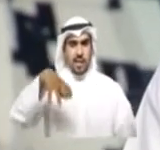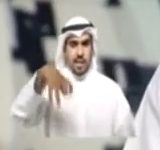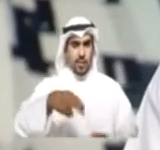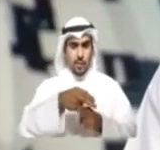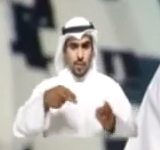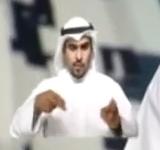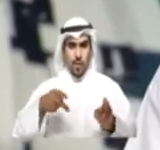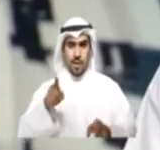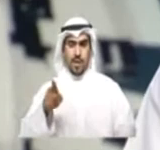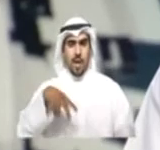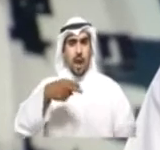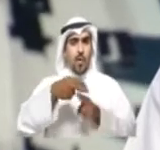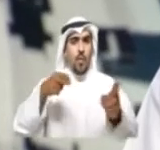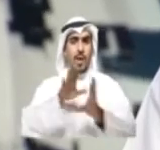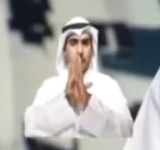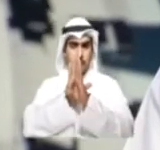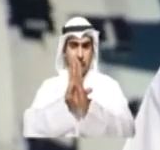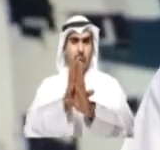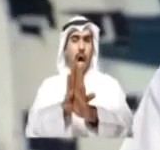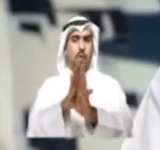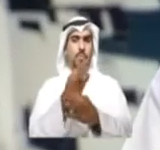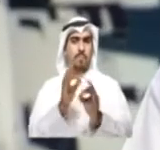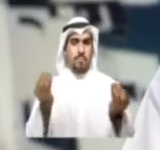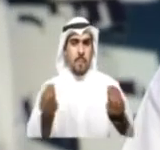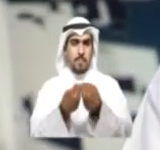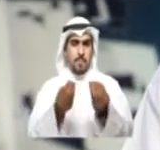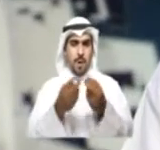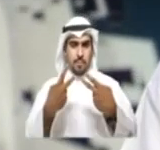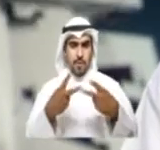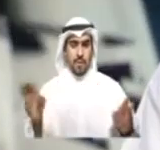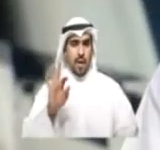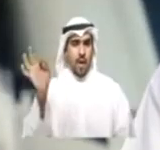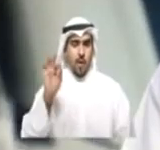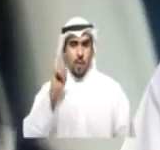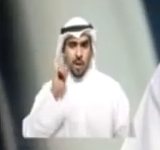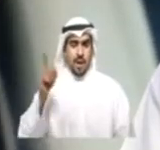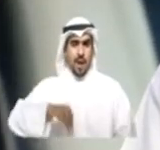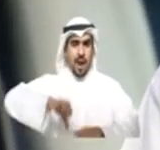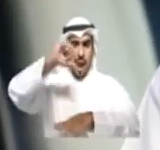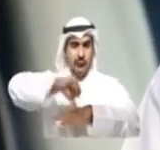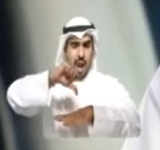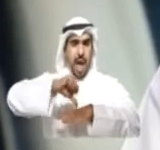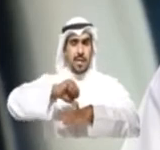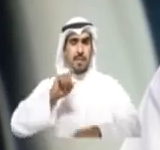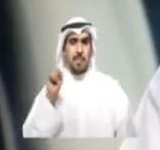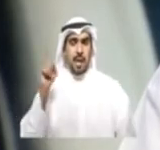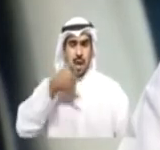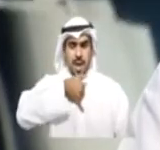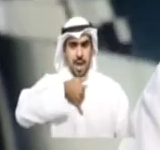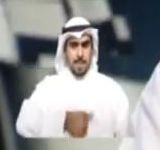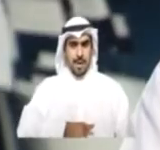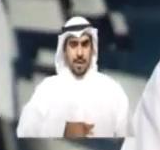إلى جانبكم بتدشين مشروع كبير للمياه في صنعاء لمد يد العون للشعب اليمني